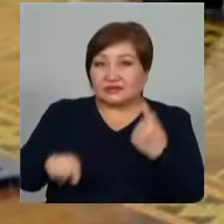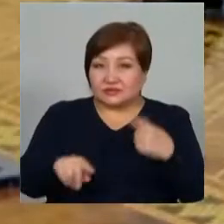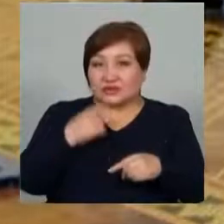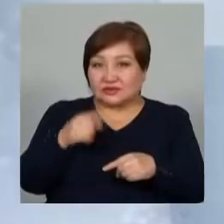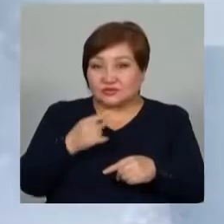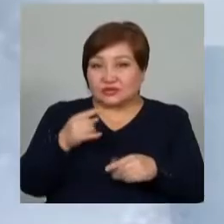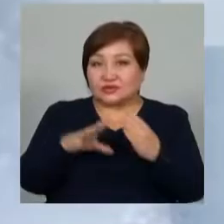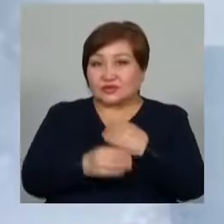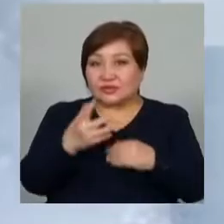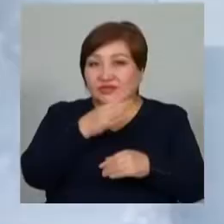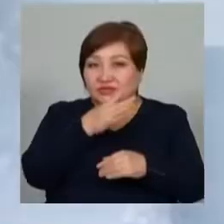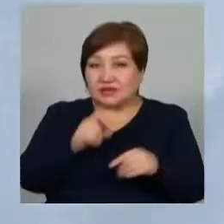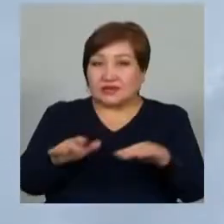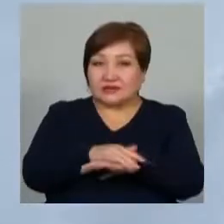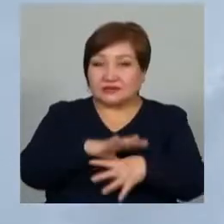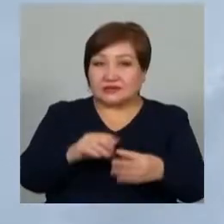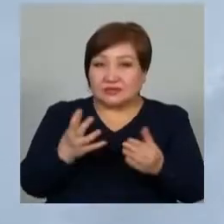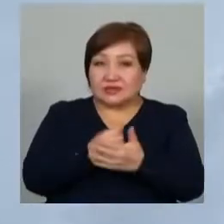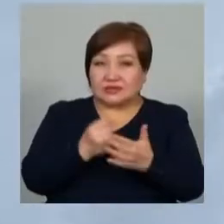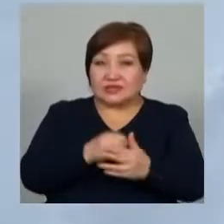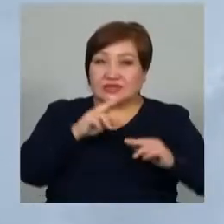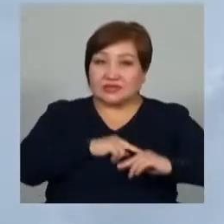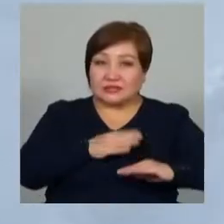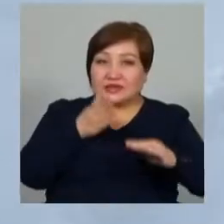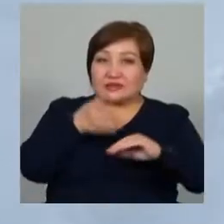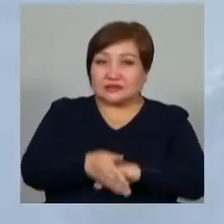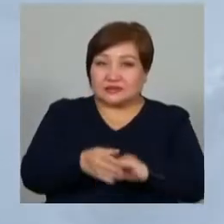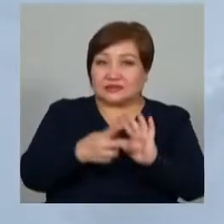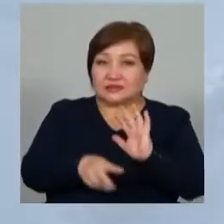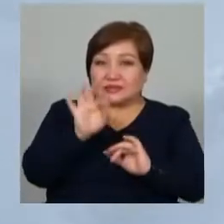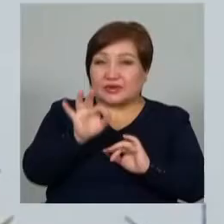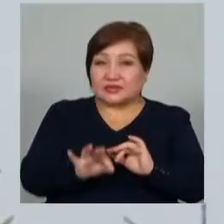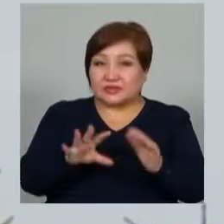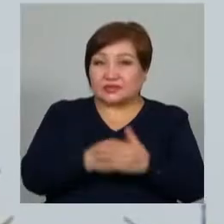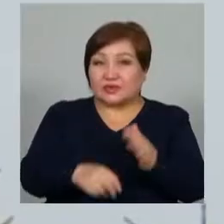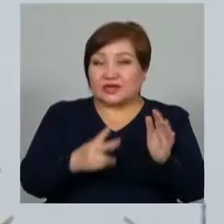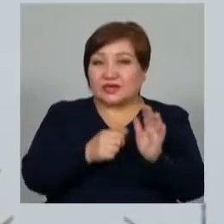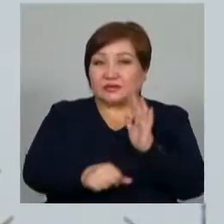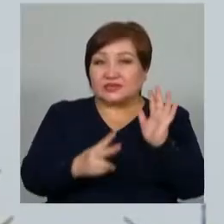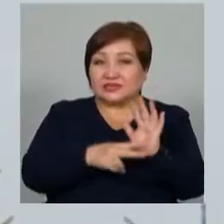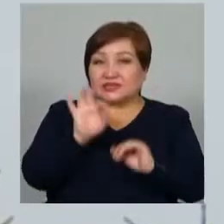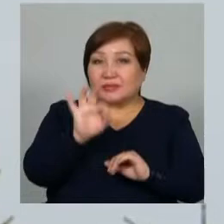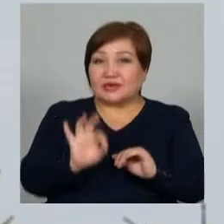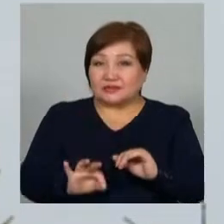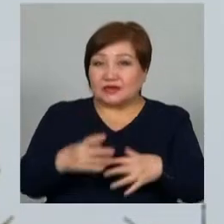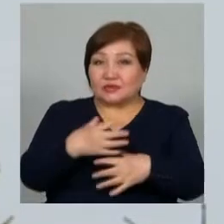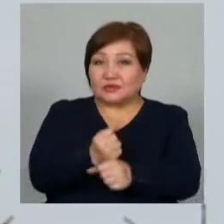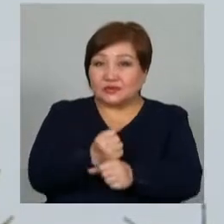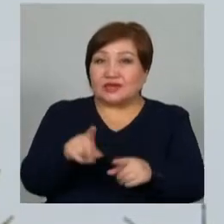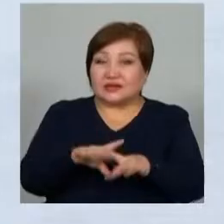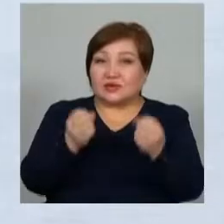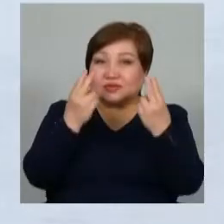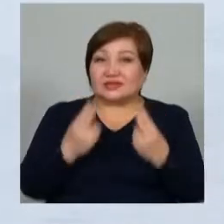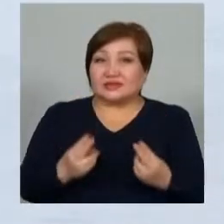Соңғы 5 жылда халықтың жалпы табысындағы еңбек кірісінің үлесі 80%-дан 67%-ға дейін қысқарып кеткен. Ал